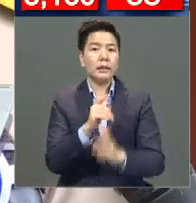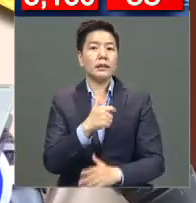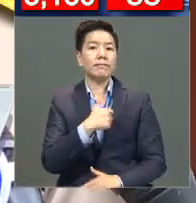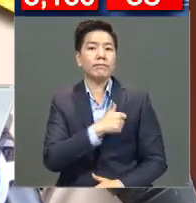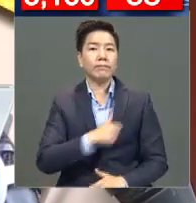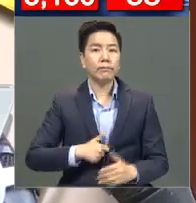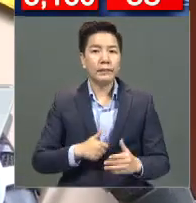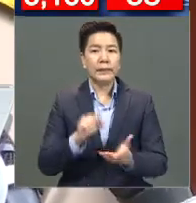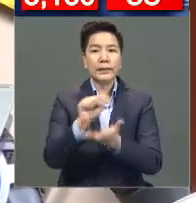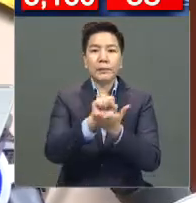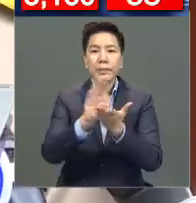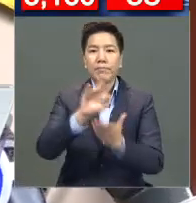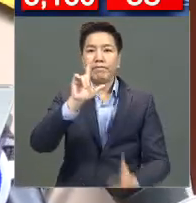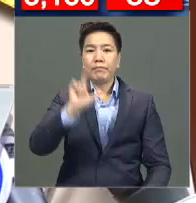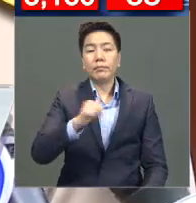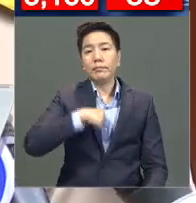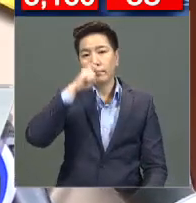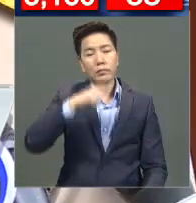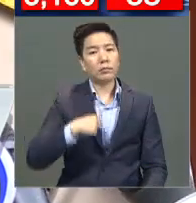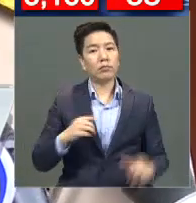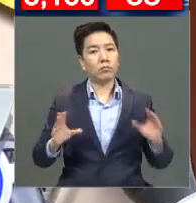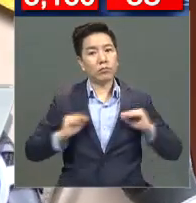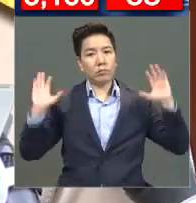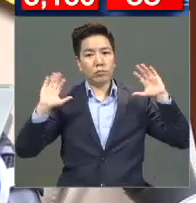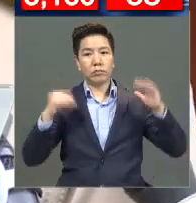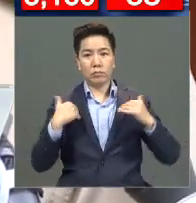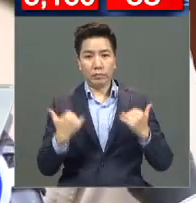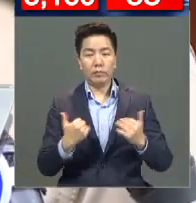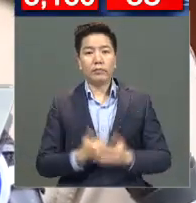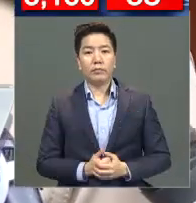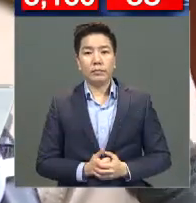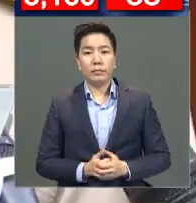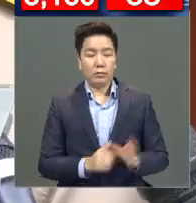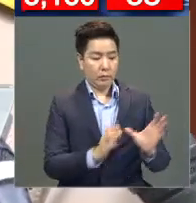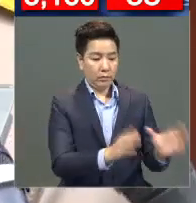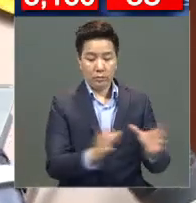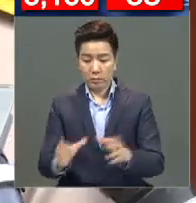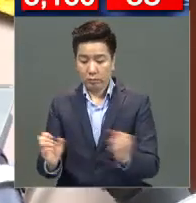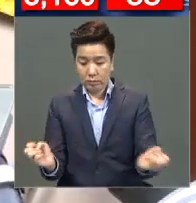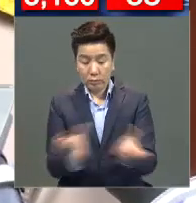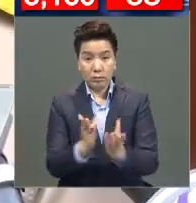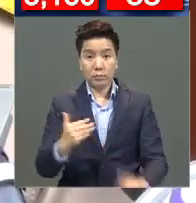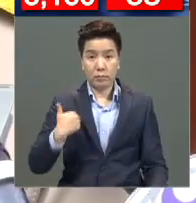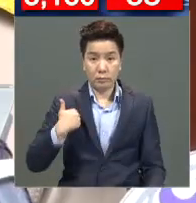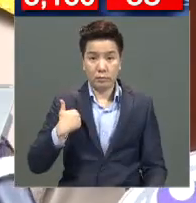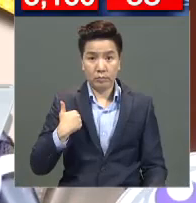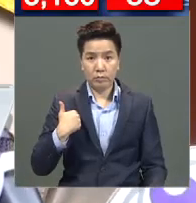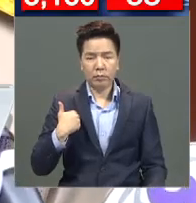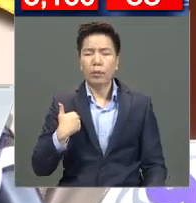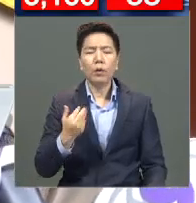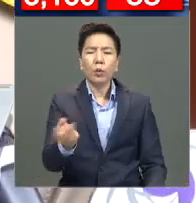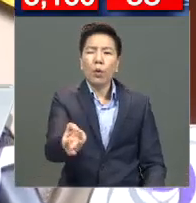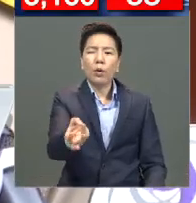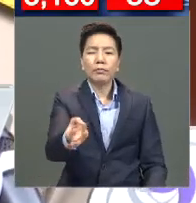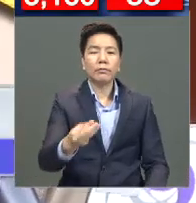ดว่าถ้าเป็นแบบนี้เนี่ยไม่ว่าใครก็คงยอมไม่ได้นะครับ กังวลว่าสองม็อบจะเชิญ ได้ผมว่าเป็นไปได้น้อย